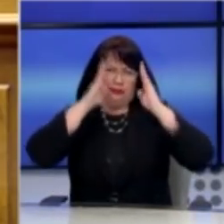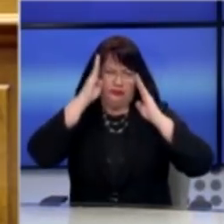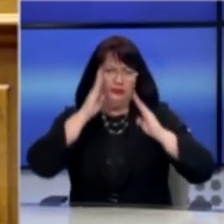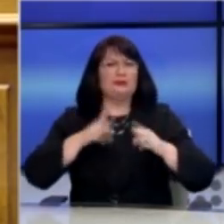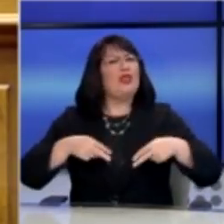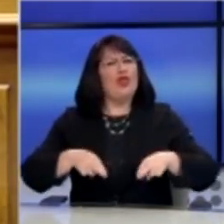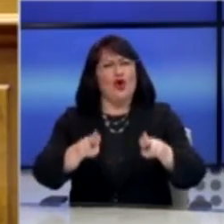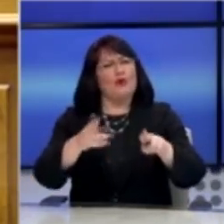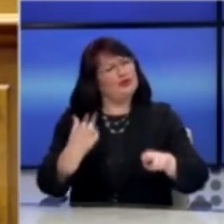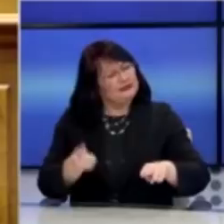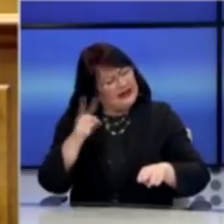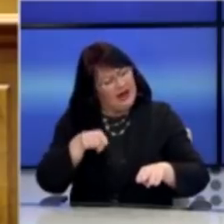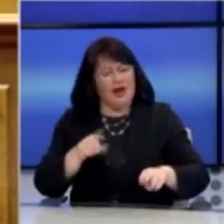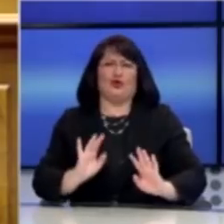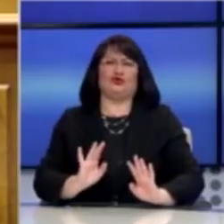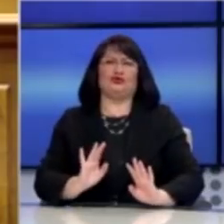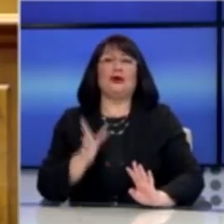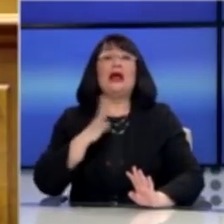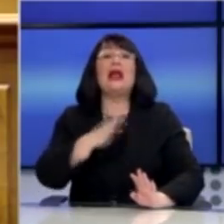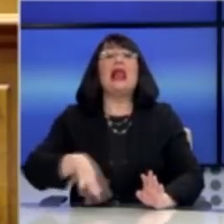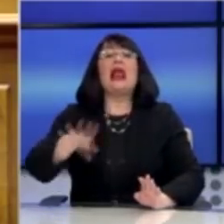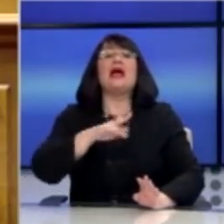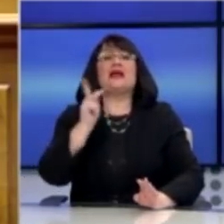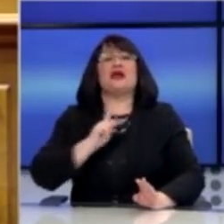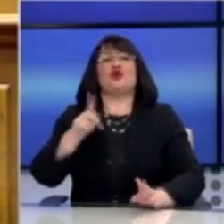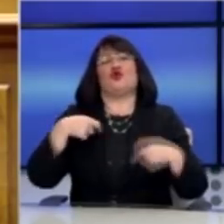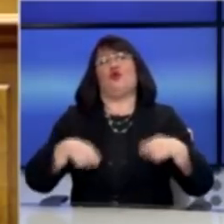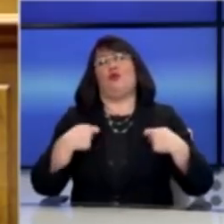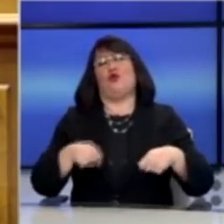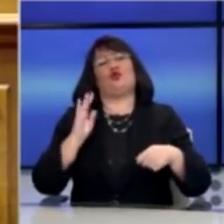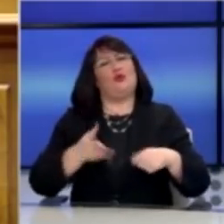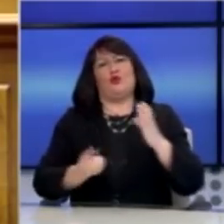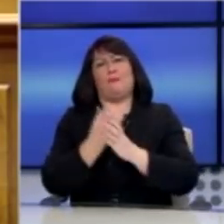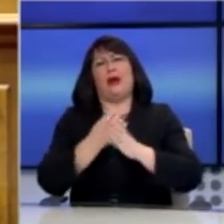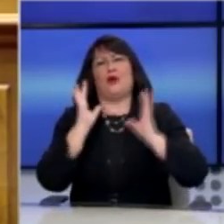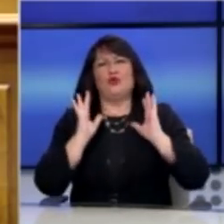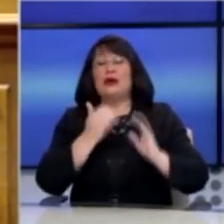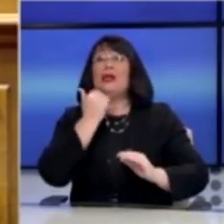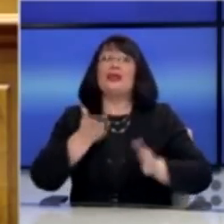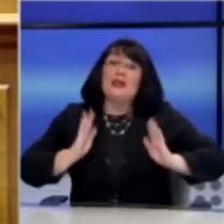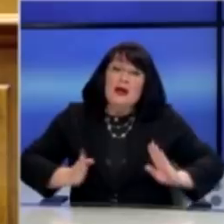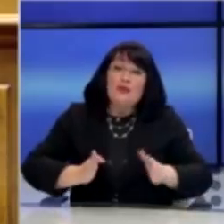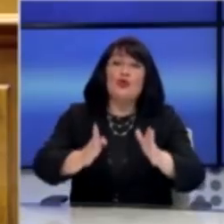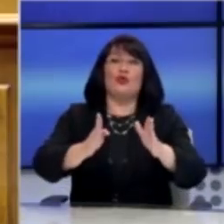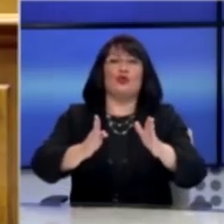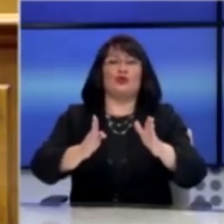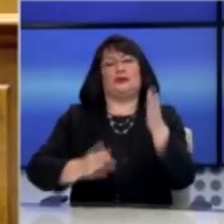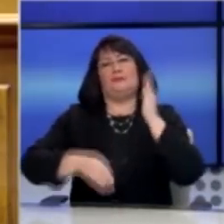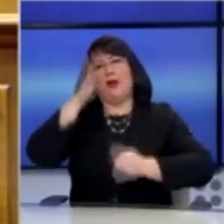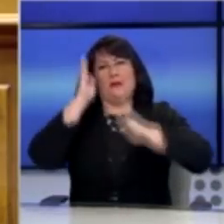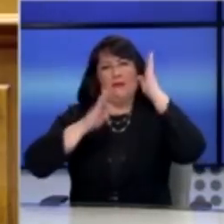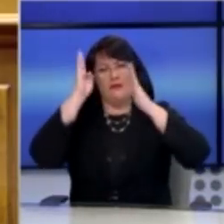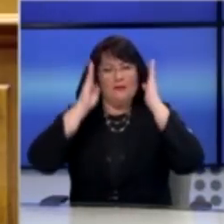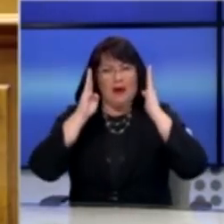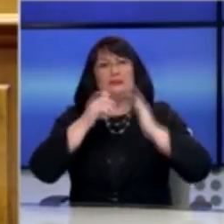λαοί είναι αυτοί που παράγουν όλο τον κοινωνικό πλούτο. Δεν γίνεται να συνεχίζουν να μετράνε τις πληγές τους,